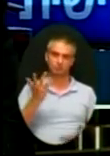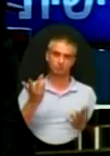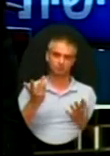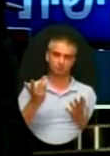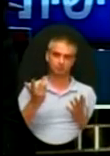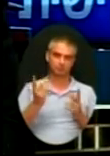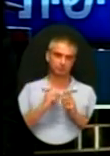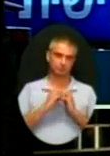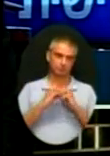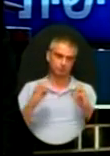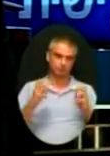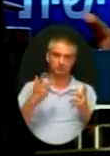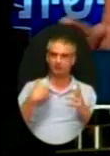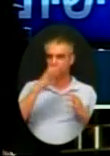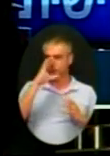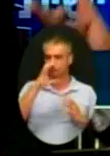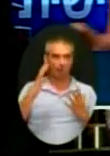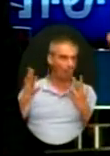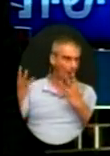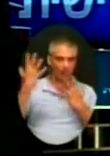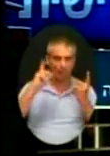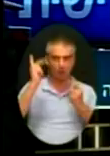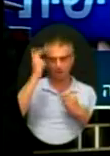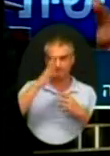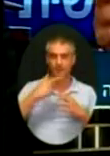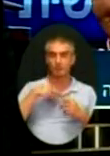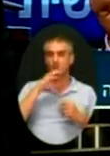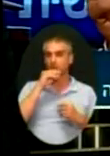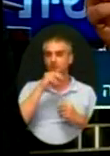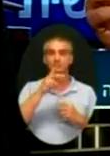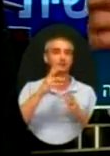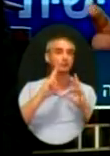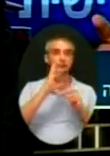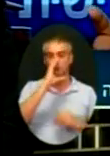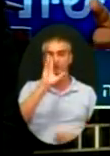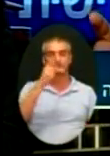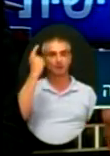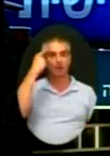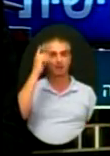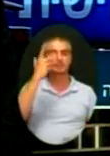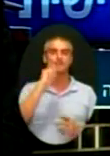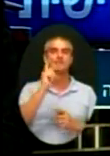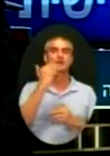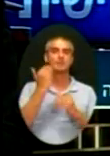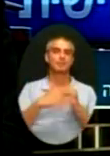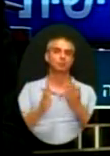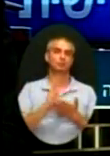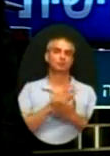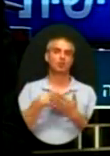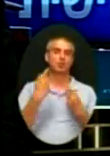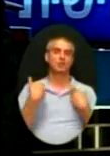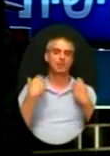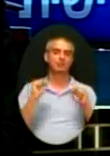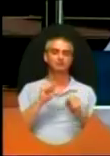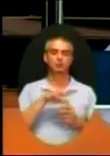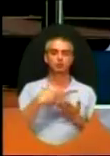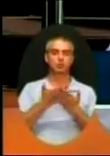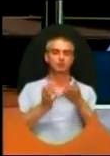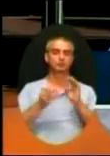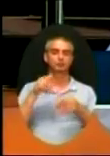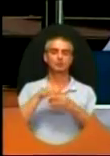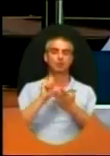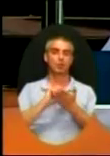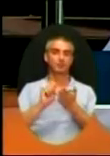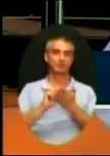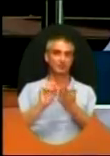לכת, ואני מתאר לעצמי שהצופים עכשיו קצת לא מבינים על מה אנחנו מדברים. הצופים צריכים לדעת מי בסופו של דבר נותן עצמאות ליועץ המשפטי